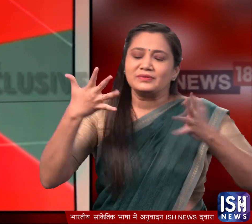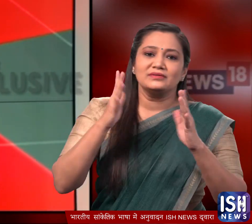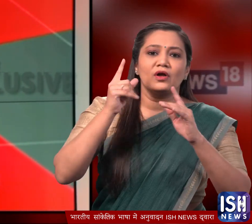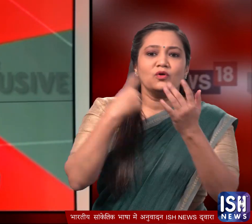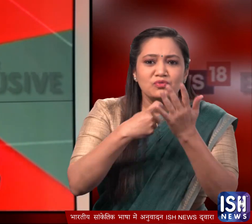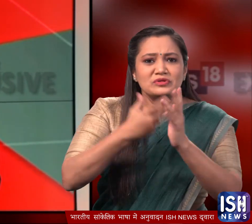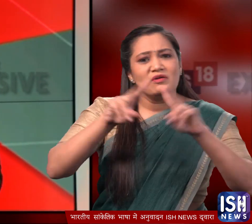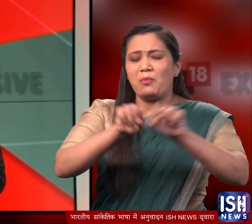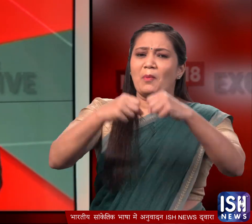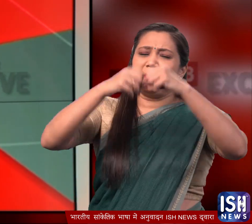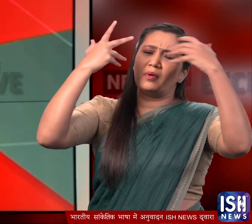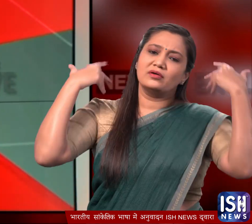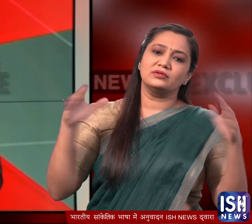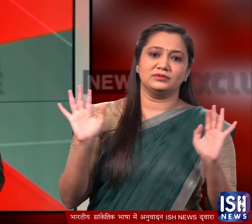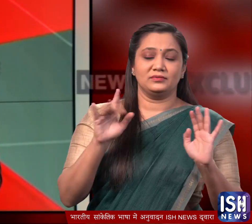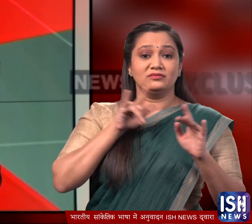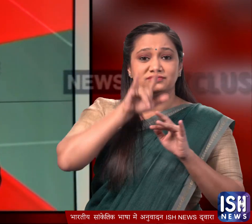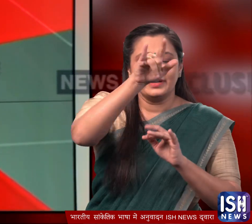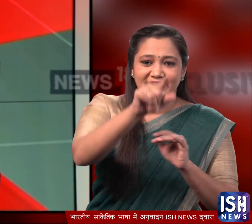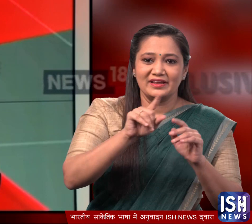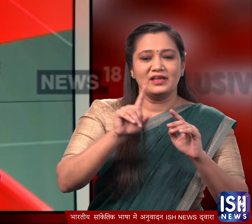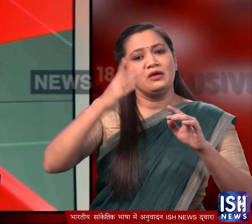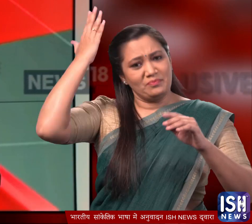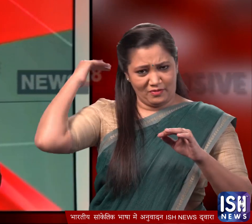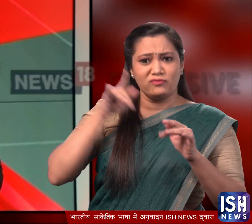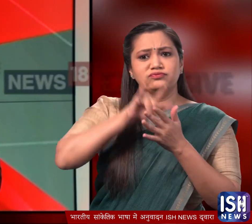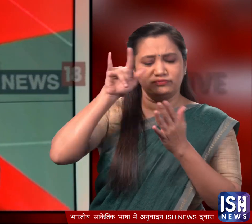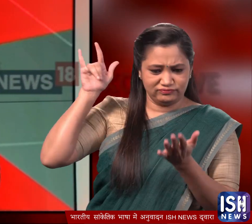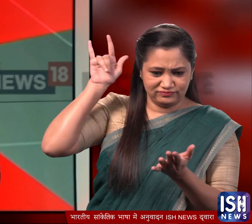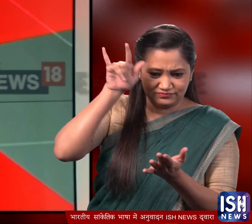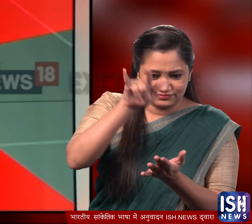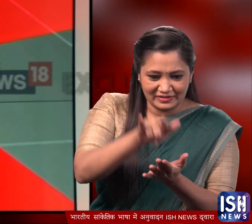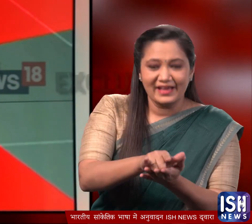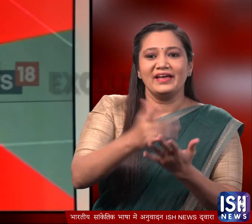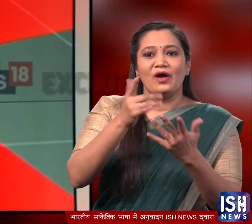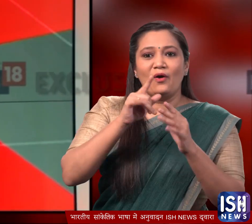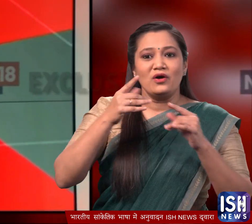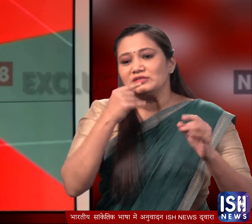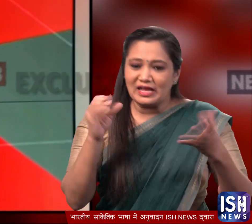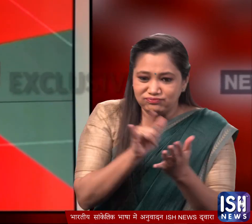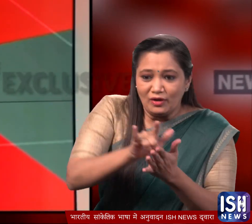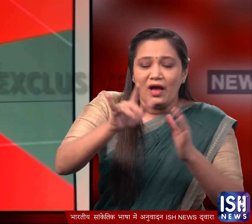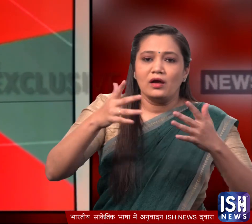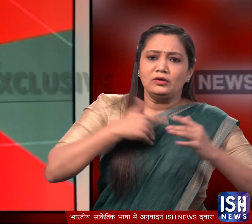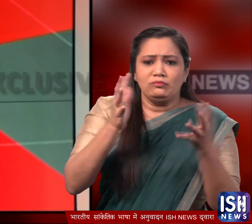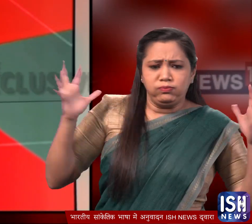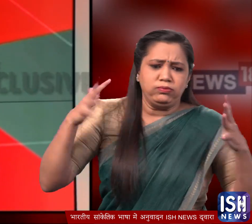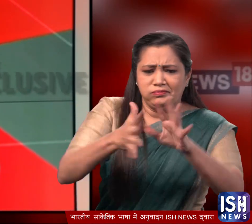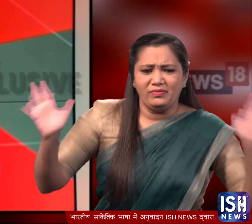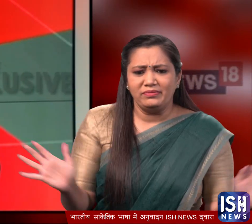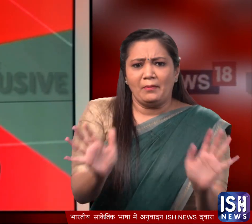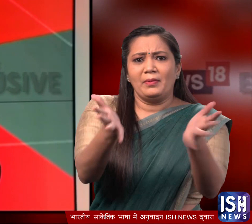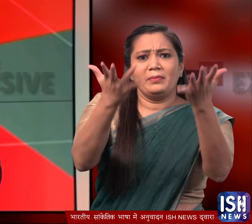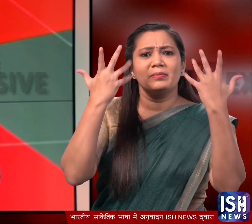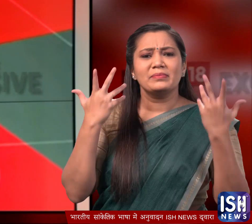कि मौका मिलते ही दिशा निर्देशों की धज्जियां भी उड़ा देते हैं। हवाई अड्डों पर हम पहले भी विमान के उतरने या उड़ान भरने का ऐलान होते ही भगदड़ जैसे हालात